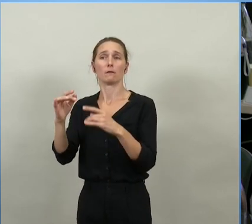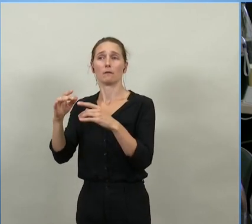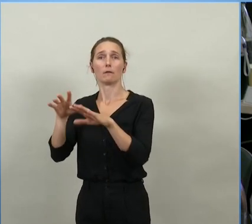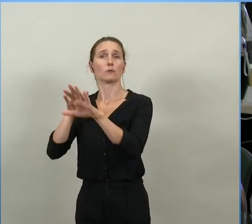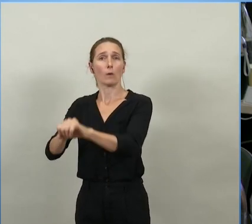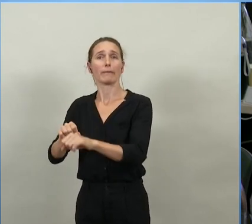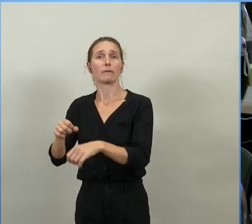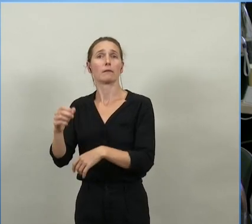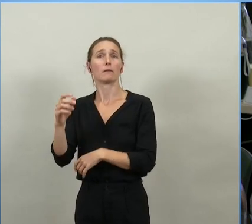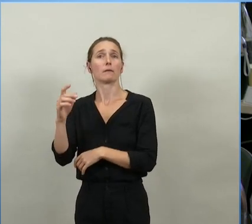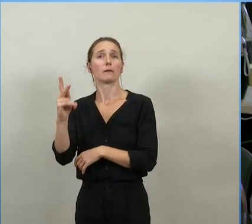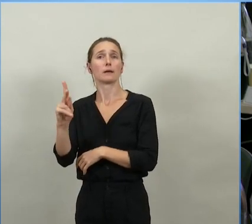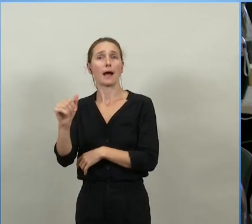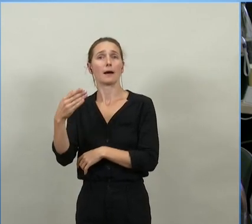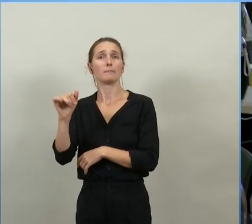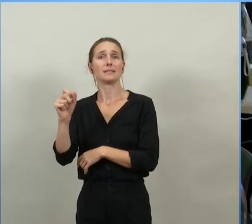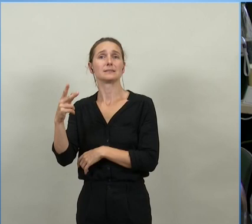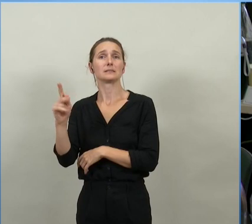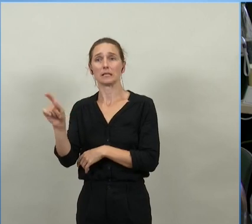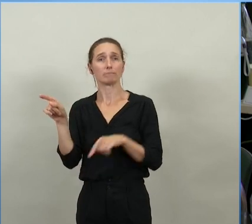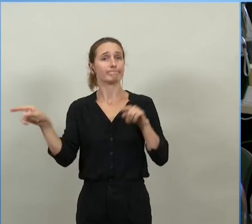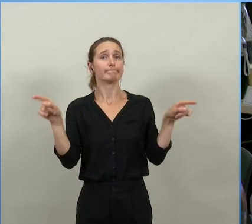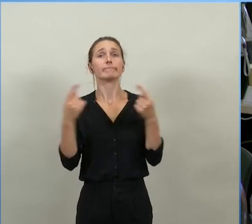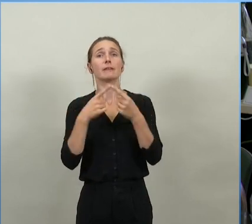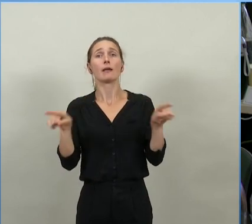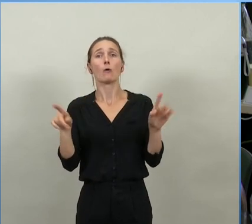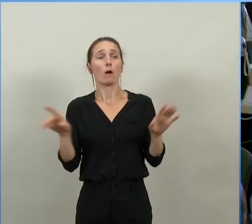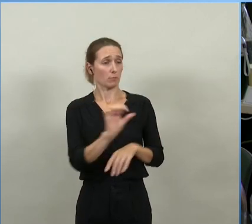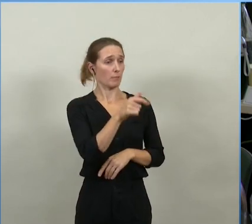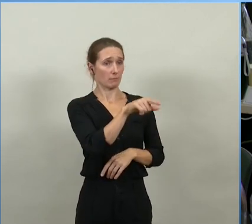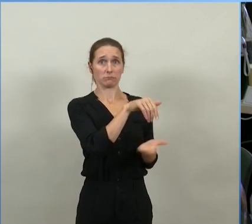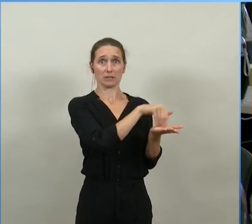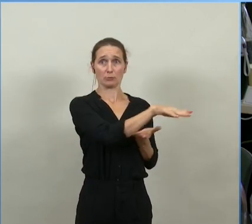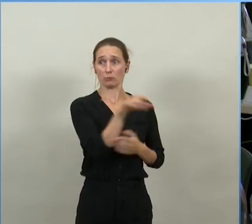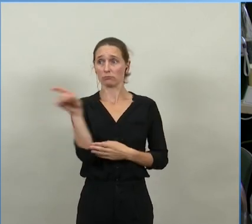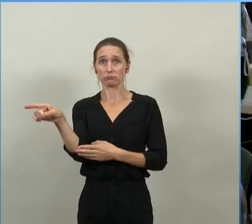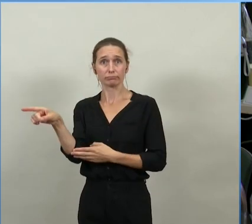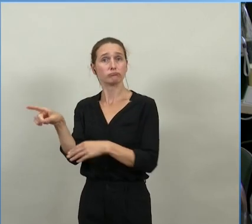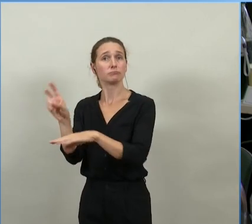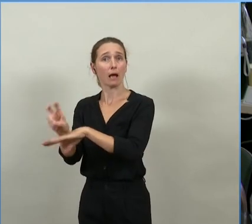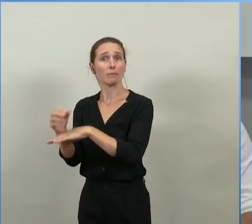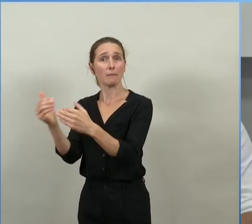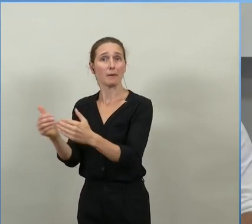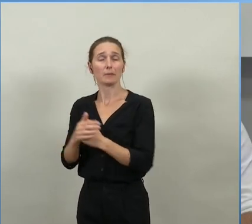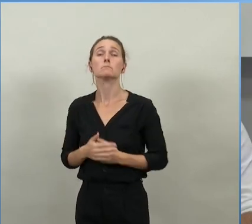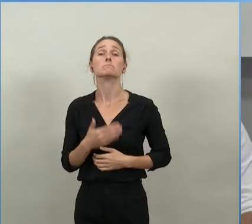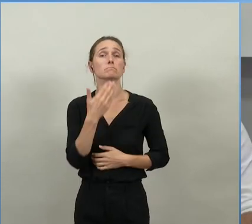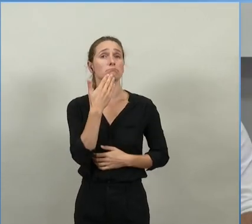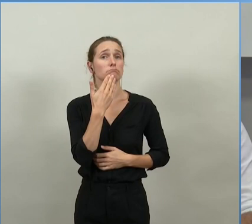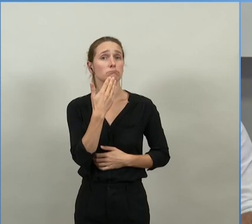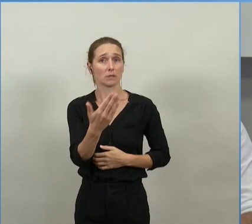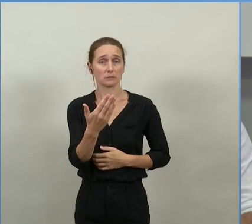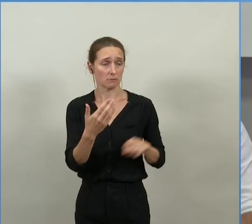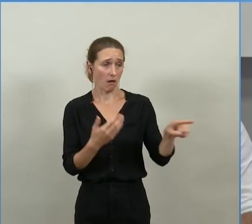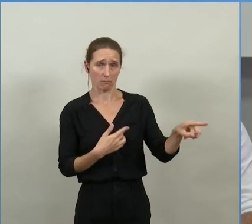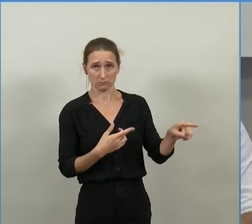demande d'expulsion de votre part et pas l'autre merci merci juste les conditions d'hygiène